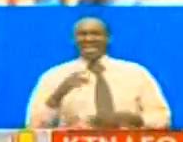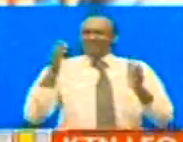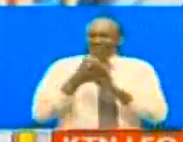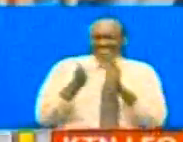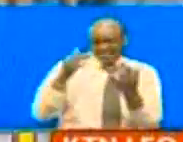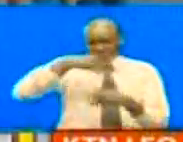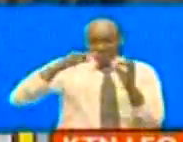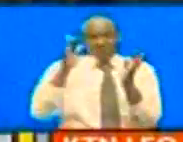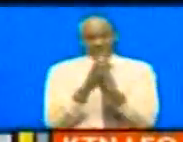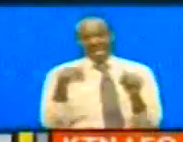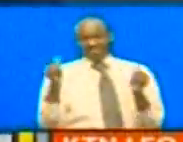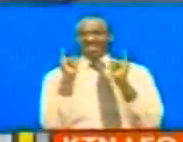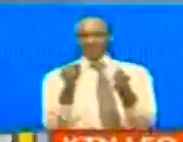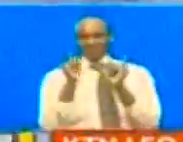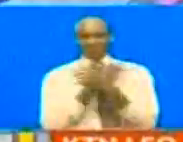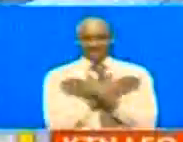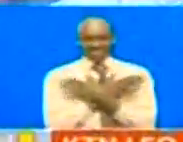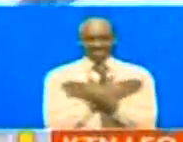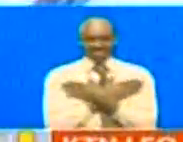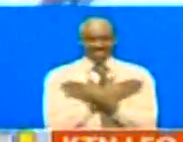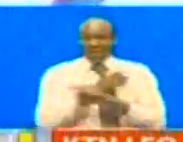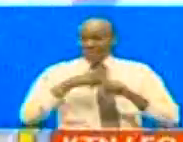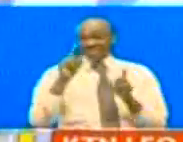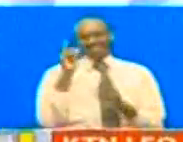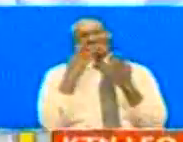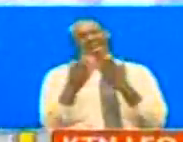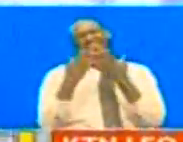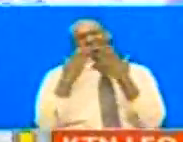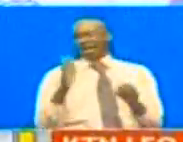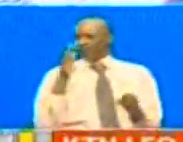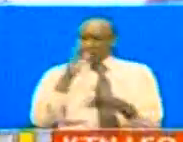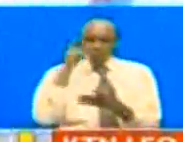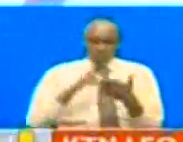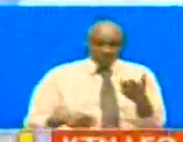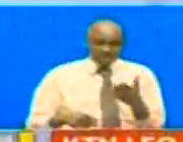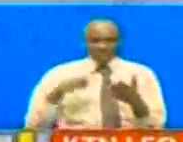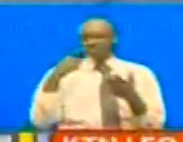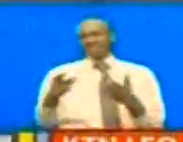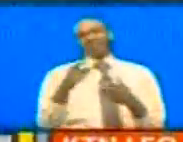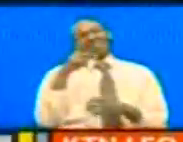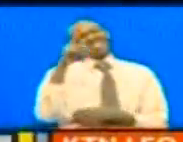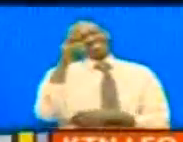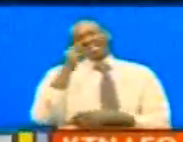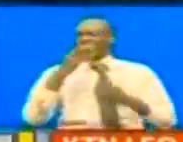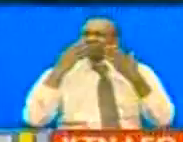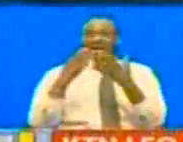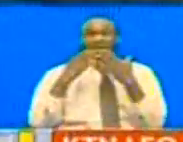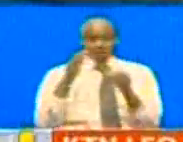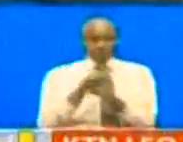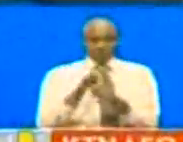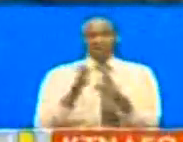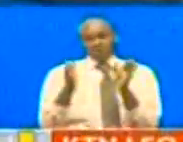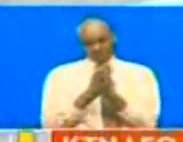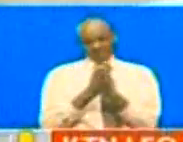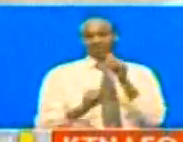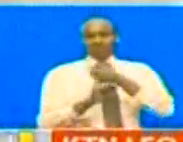haraka na marafiki wake wapya. Lakini shukrani za dhati akizirejeshea runinga ya KTN na mhisani